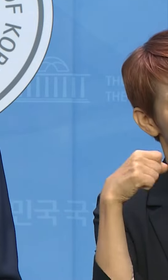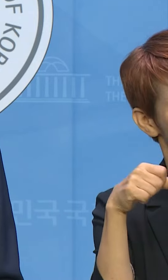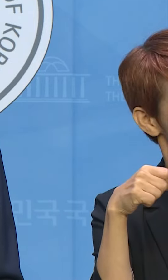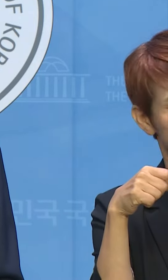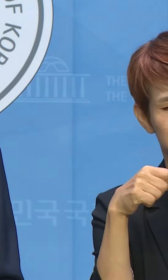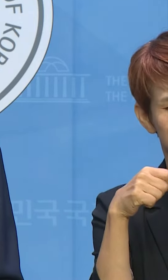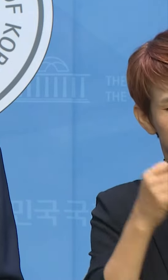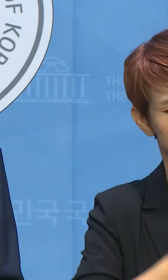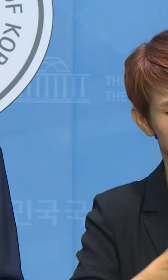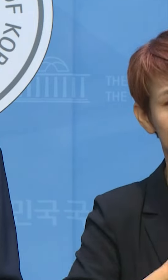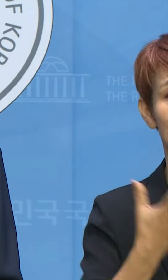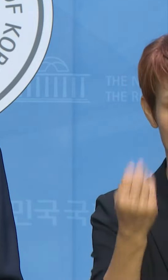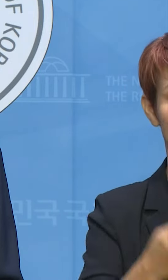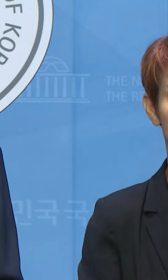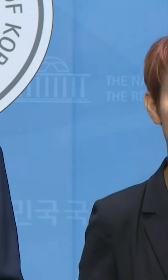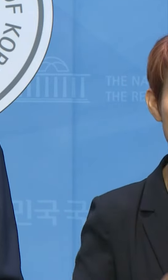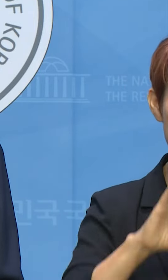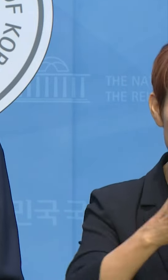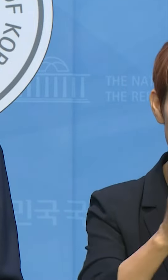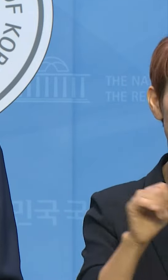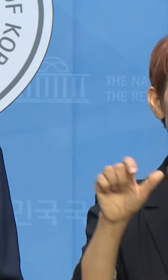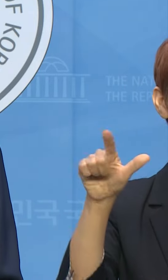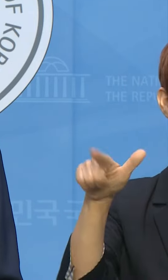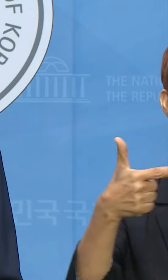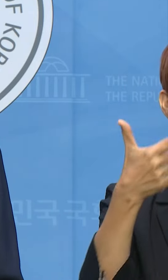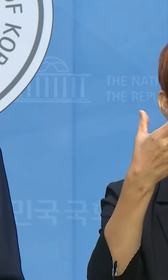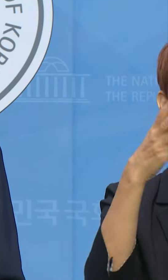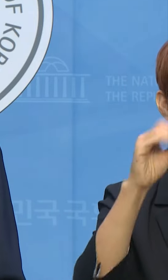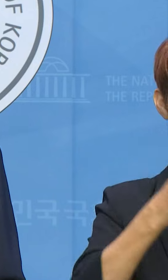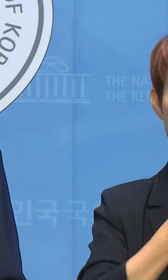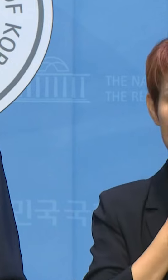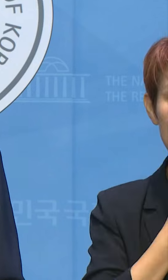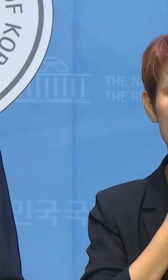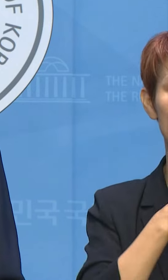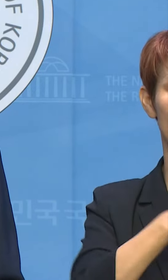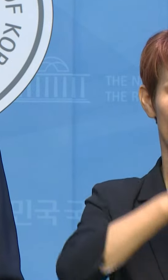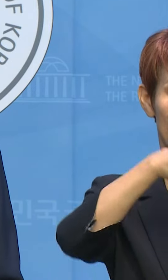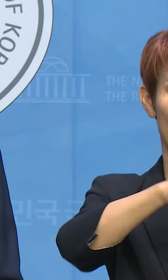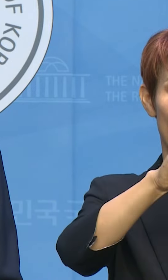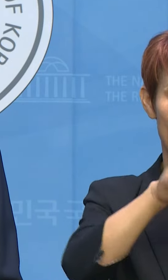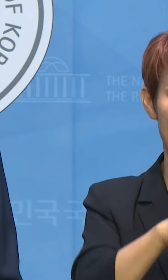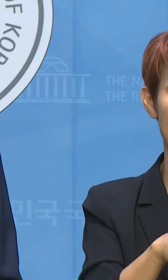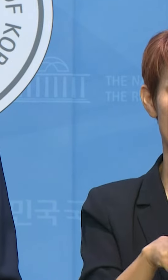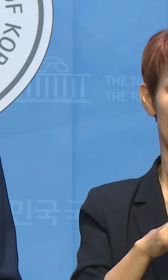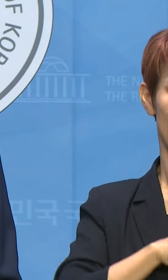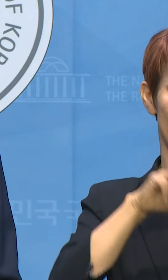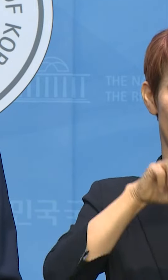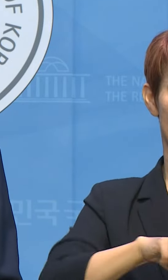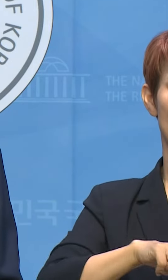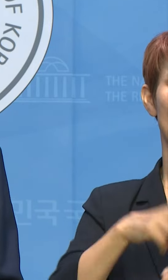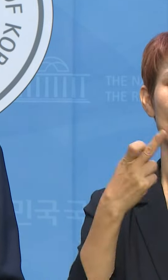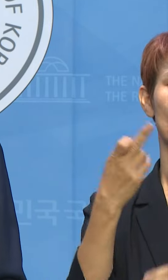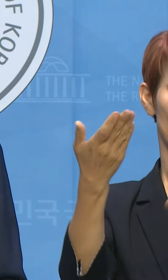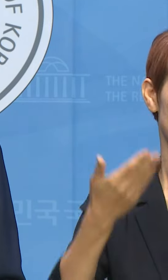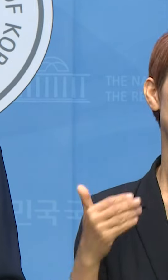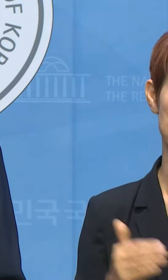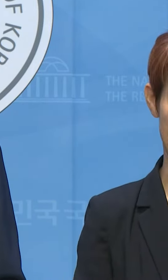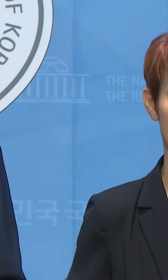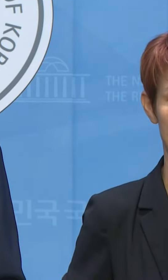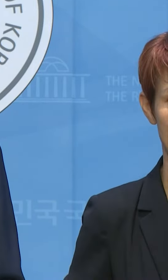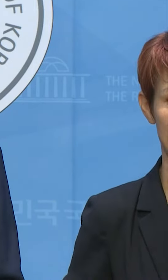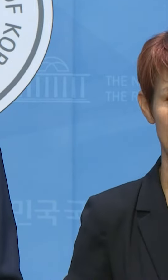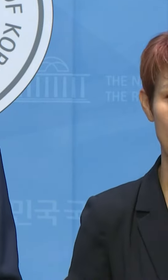것입니다 우리 국민 690만 명의 의지가 지난 총선에서 의원 12명의 배출로 이어졌습니다